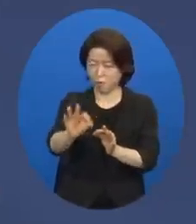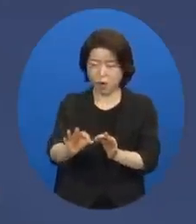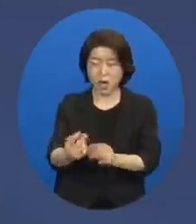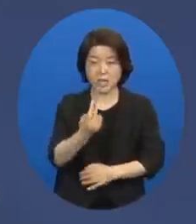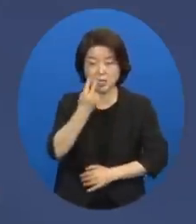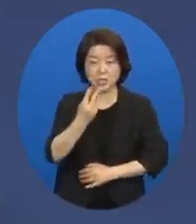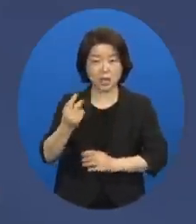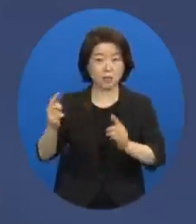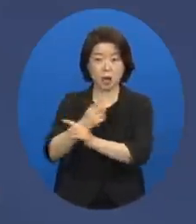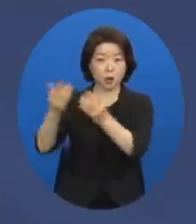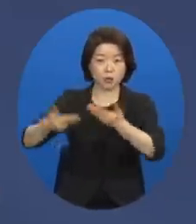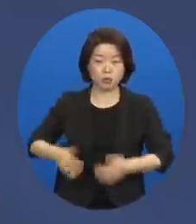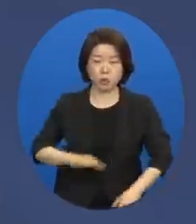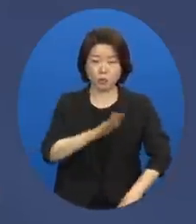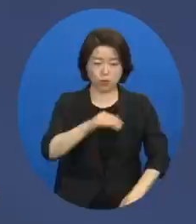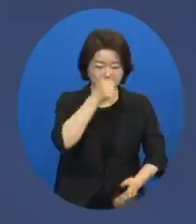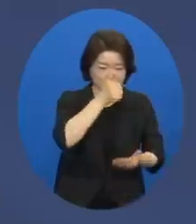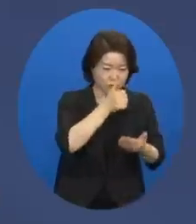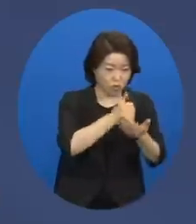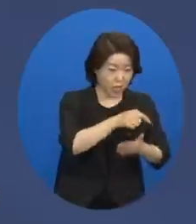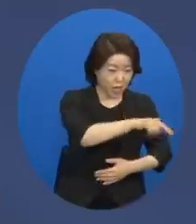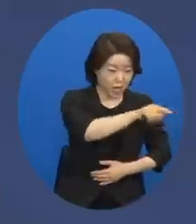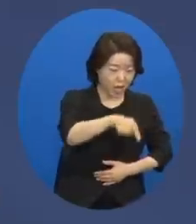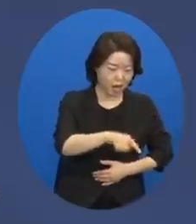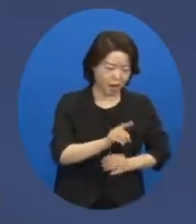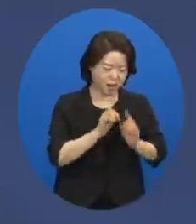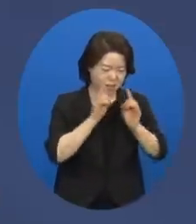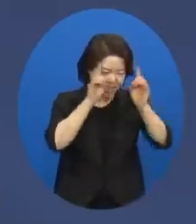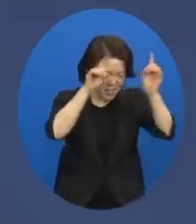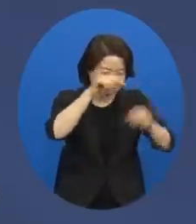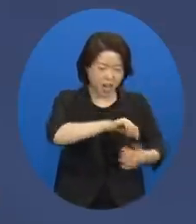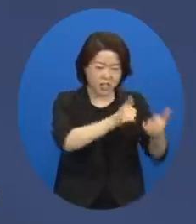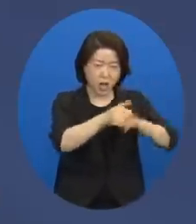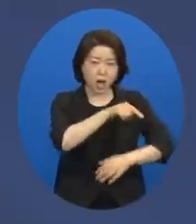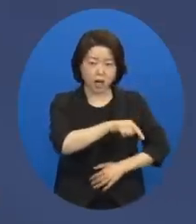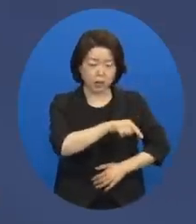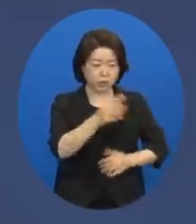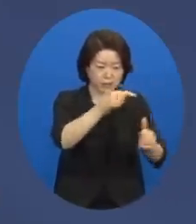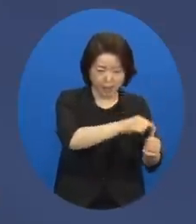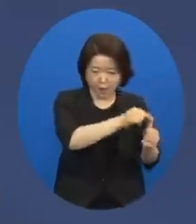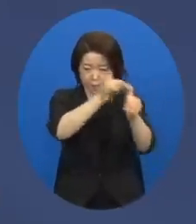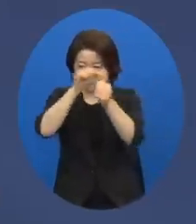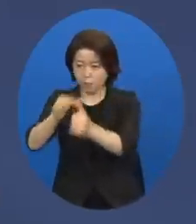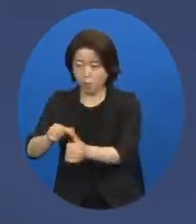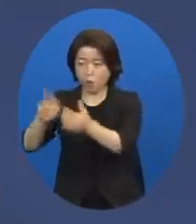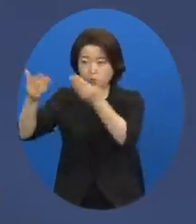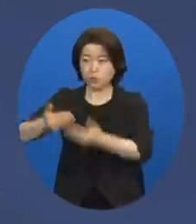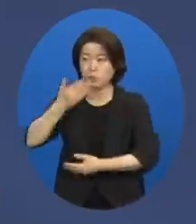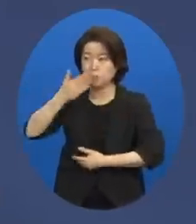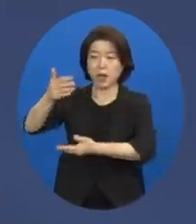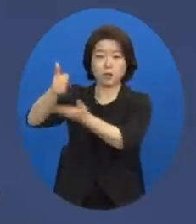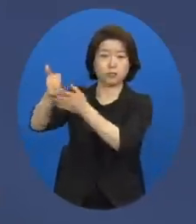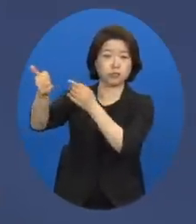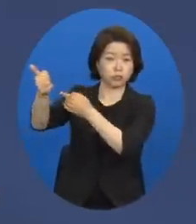바꾸시고 우리를 죄에서 끔찍한 죄와 저주와 사망에서 건져내실 수 있는 분이라면 이거 육신의 이